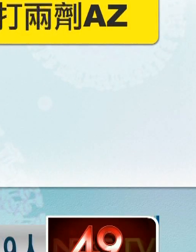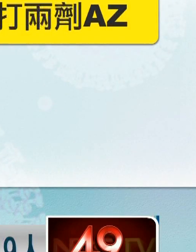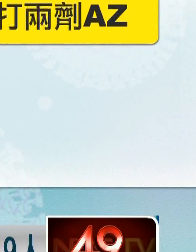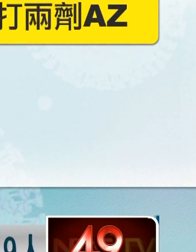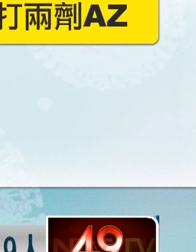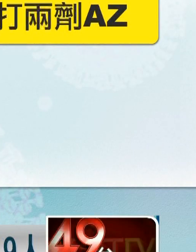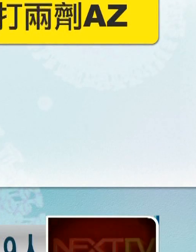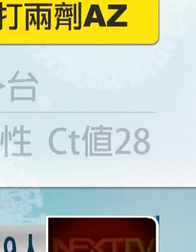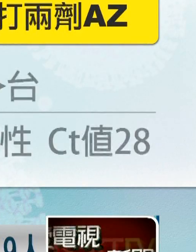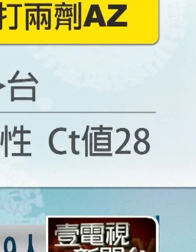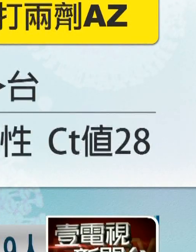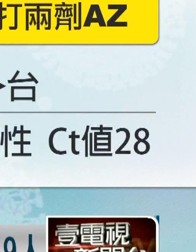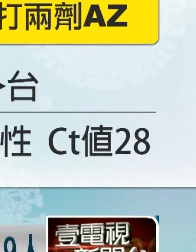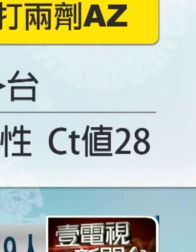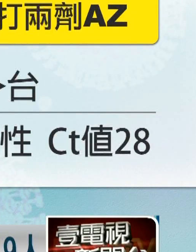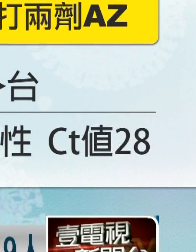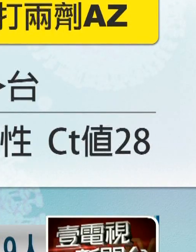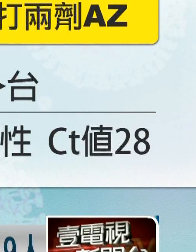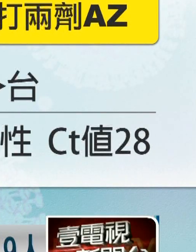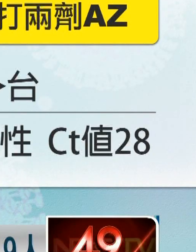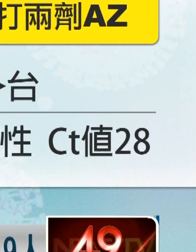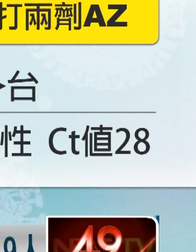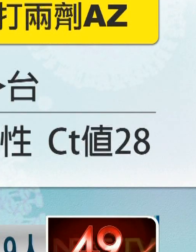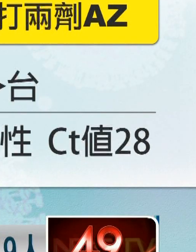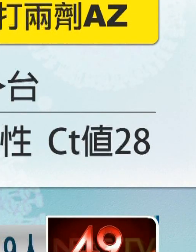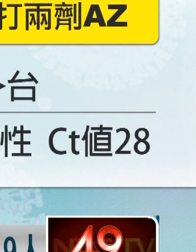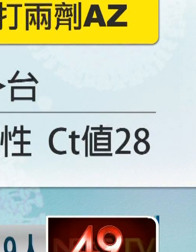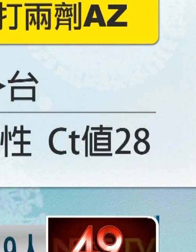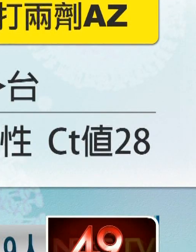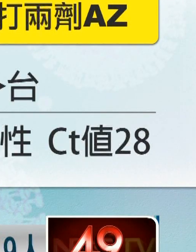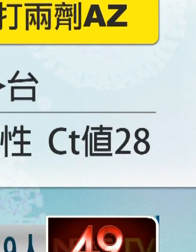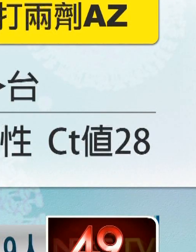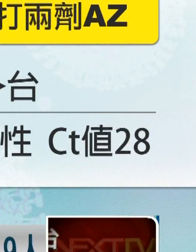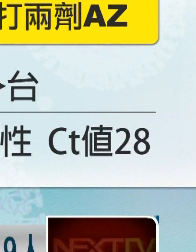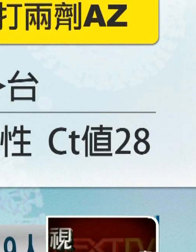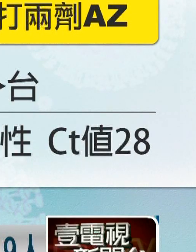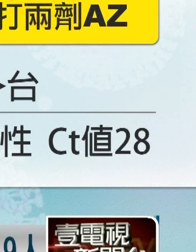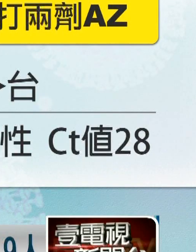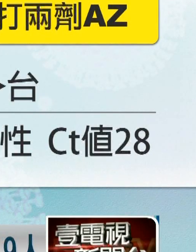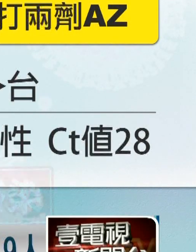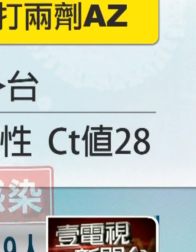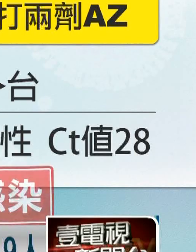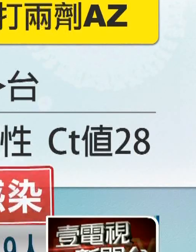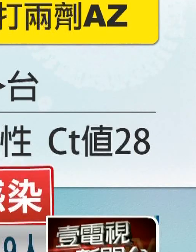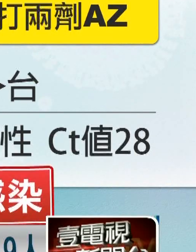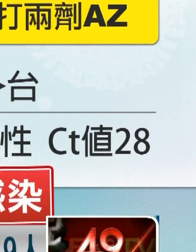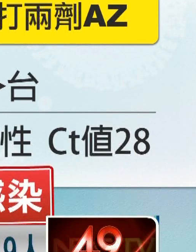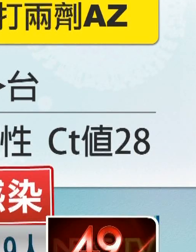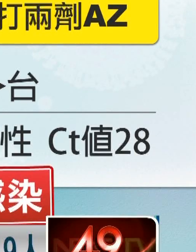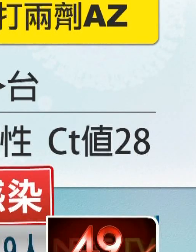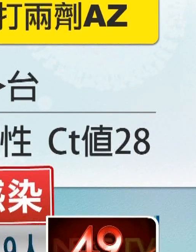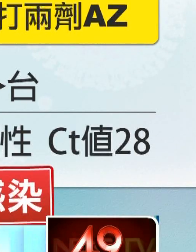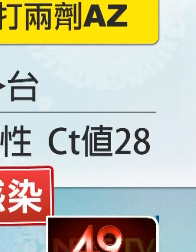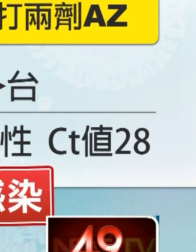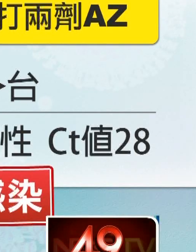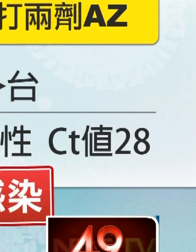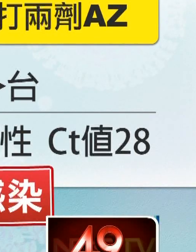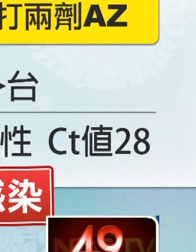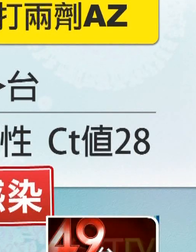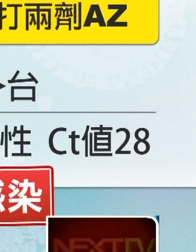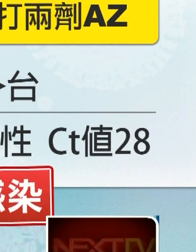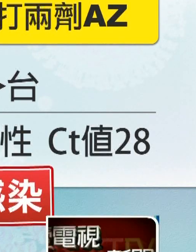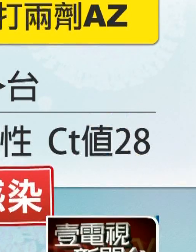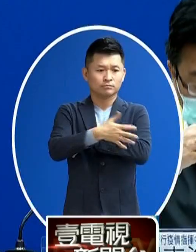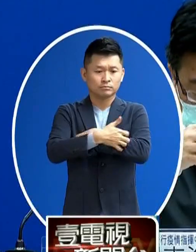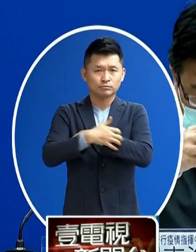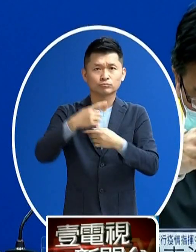美国纽约航线，曾经打过2剂 AZ 疫苗，22号返台，27号 PCR 采检阳性，这是7月以来第7位